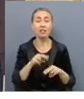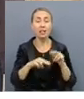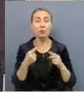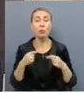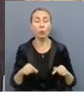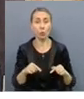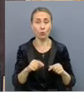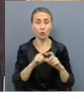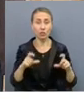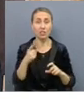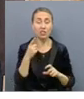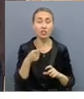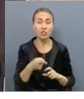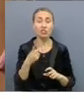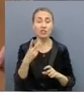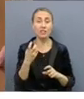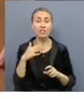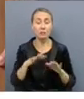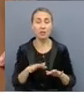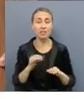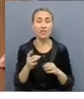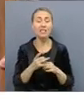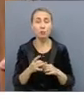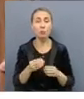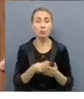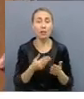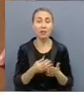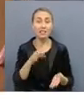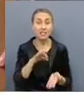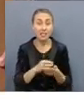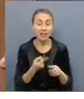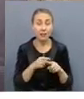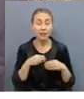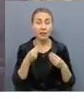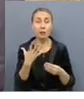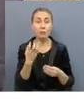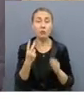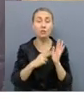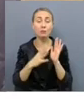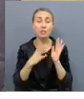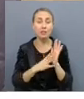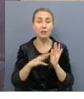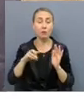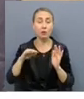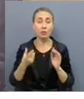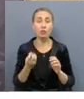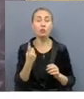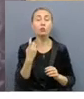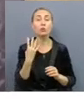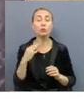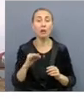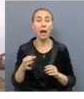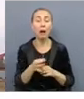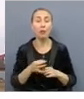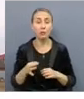на 1200 мест. Из республиканского бюджета на эти цели было выделено 579 миллионов тенге и еще 140 миллионов из